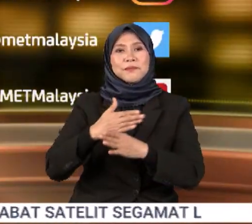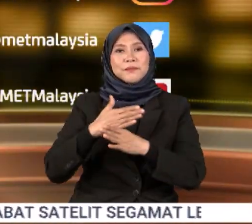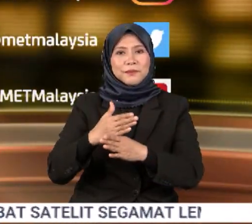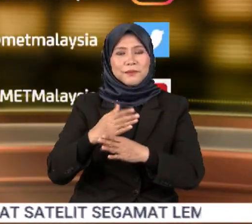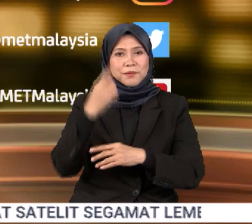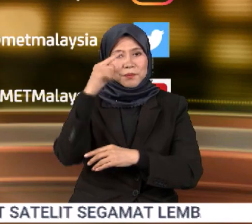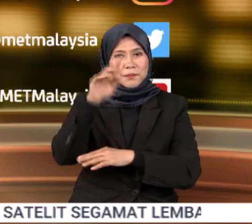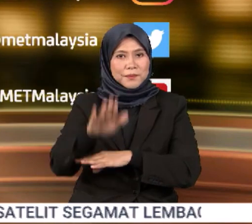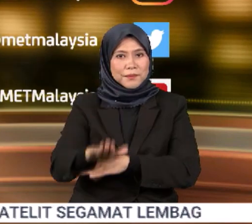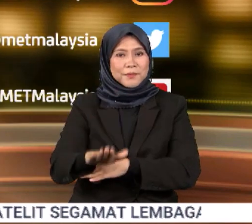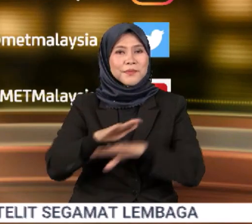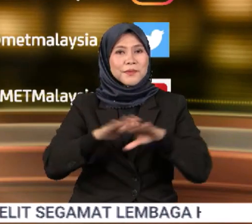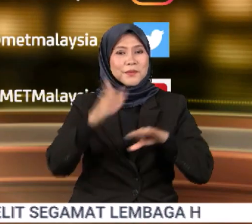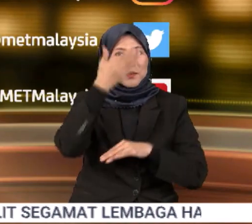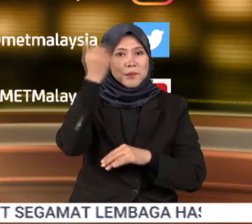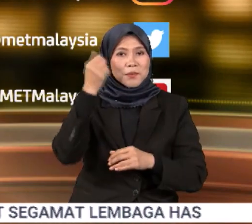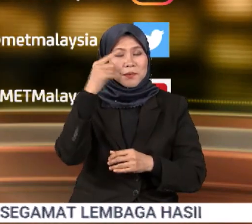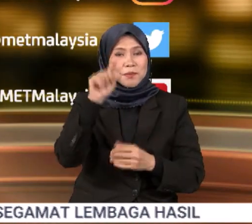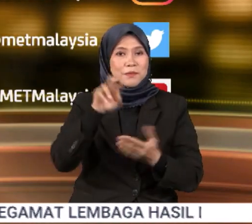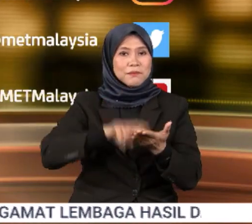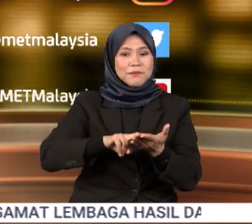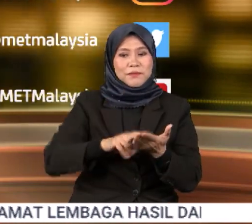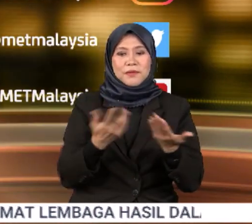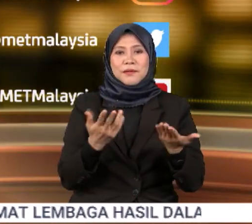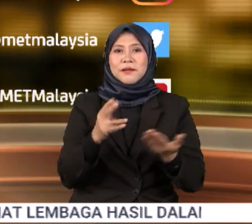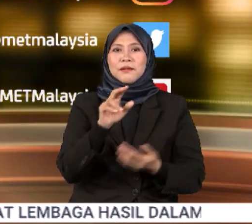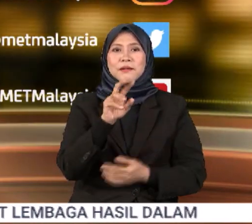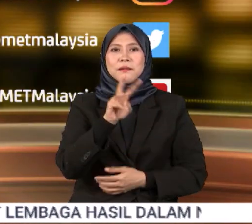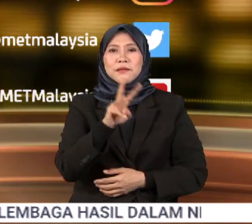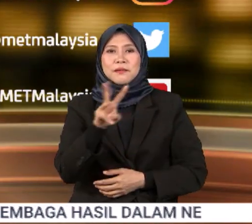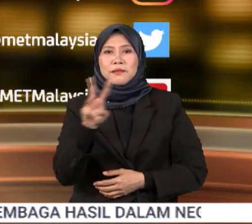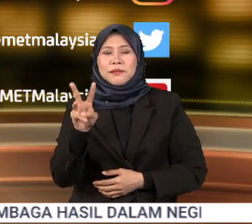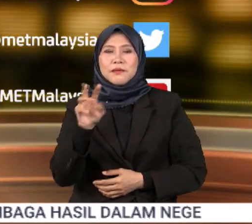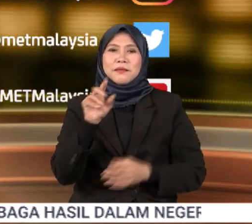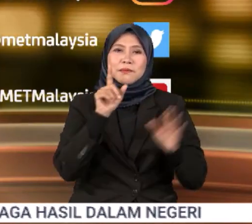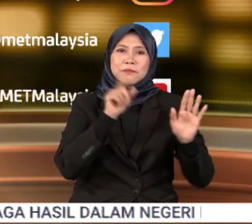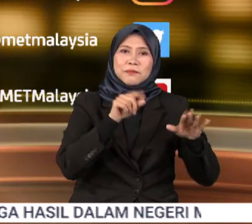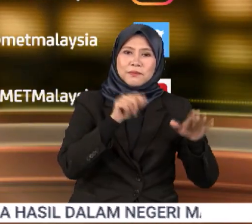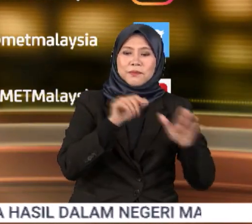petang ini. Jangan lupa untuk ikuti kami di laman Facebook, Instagram, Twitter dan